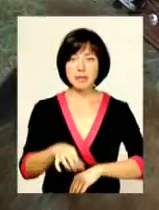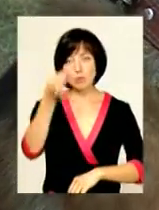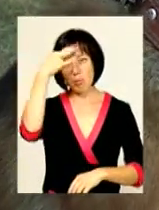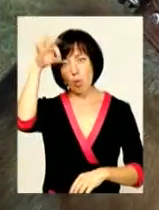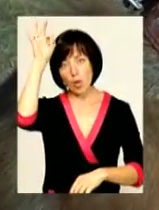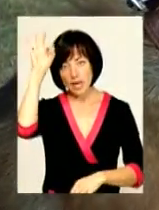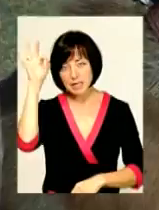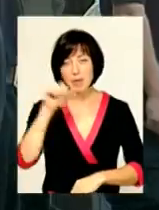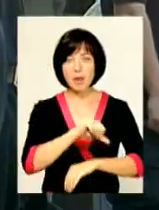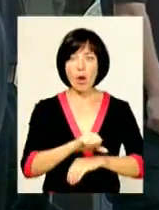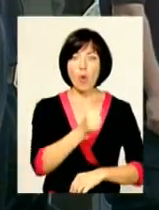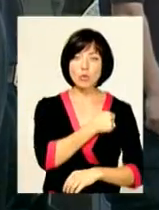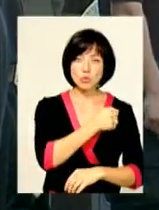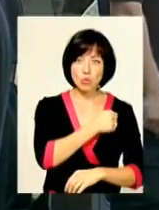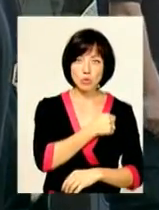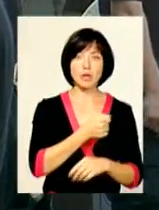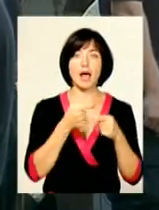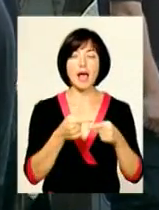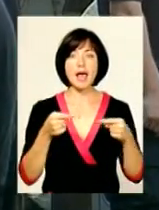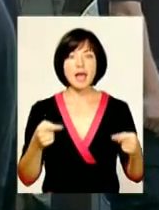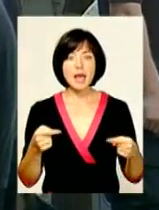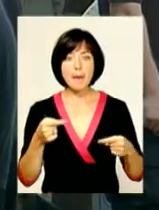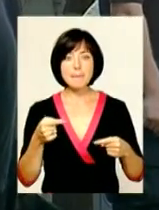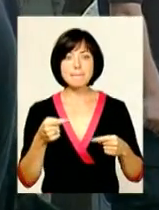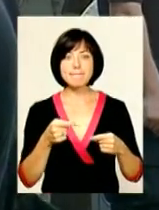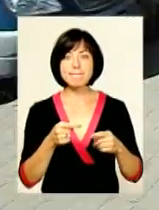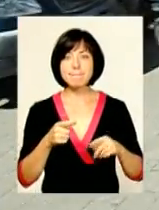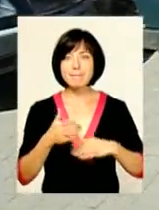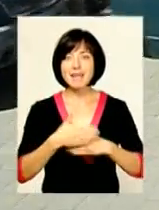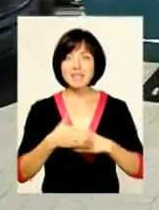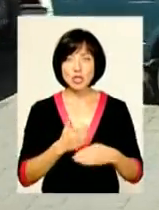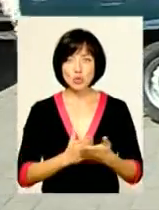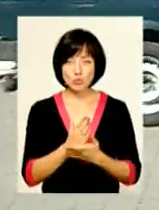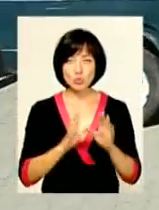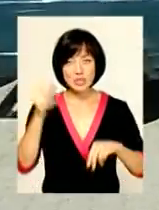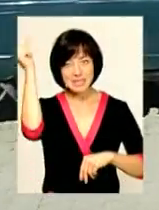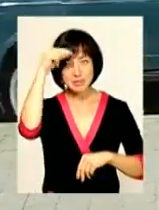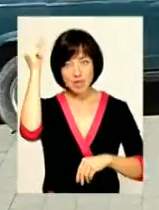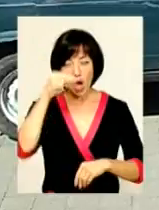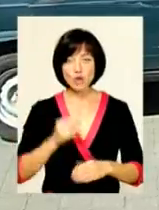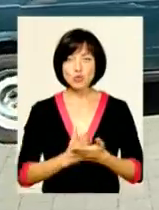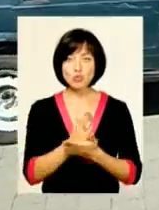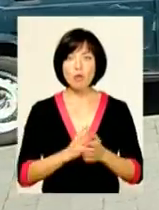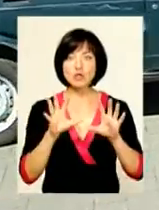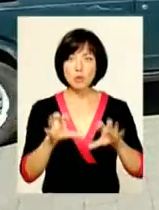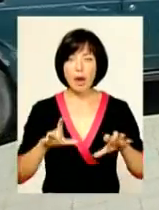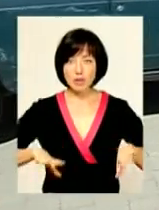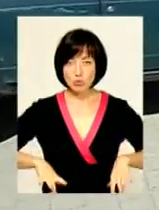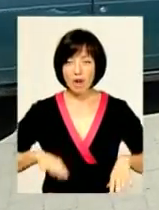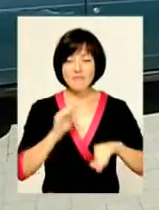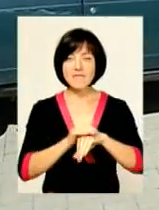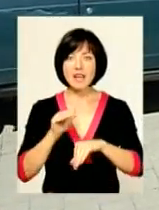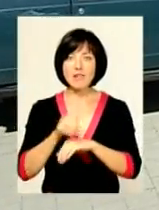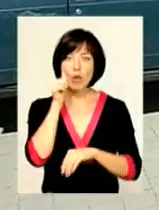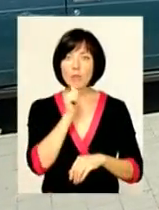поліції, прикордонної та пенітенціарної служб. Уже найближчим часом тут організують семінар для службових собак та кінологів з виявлення